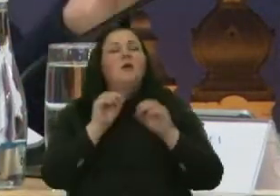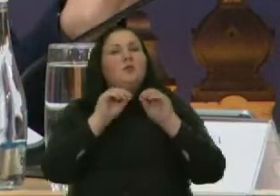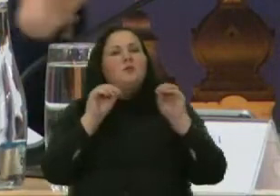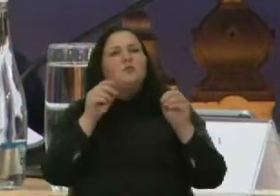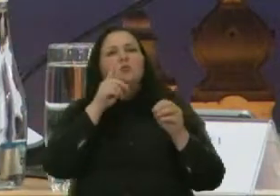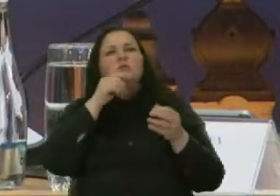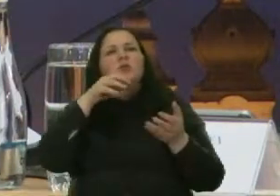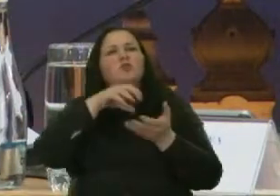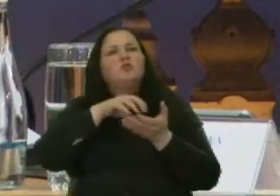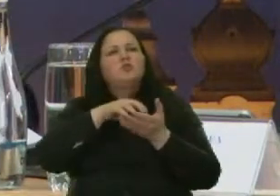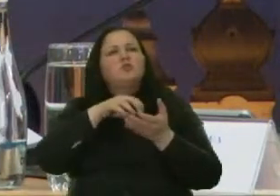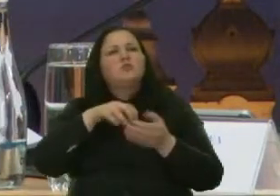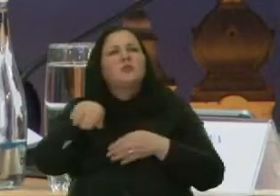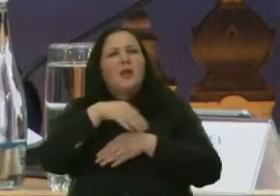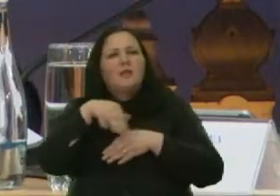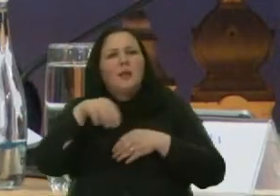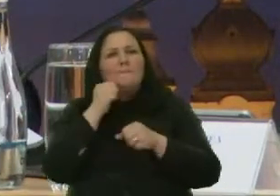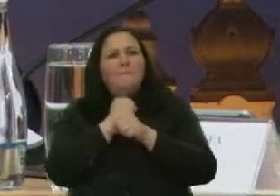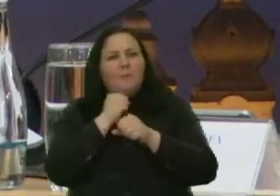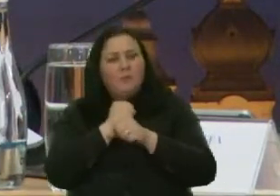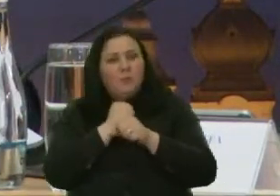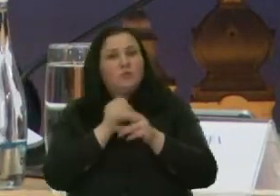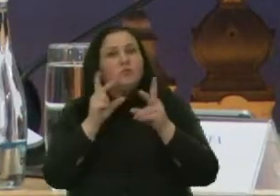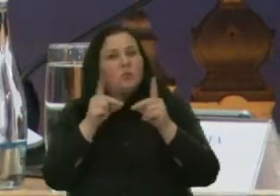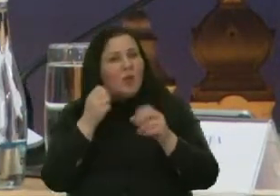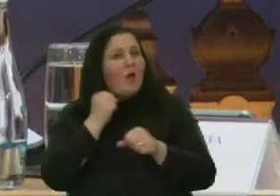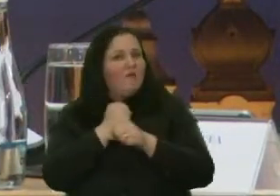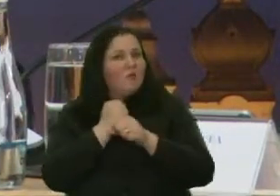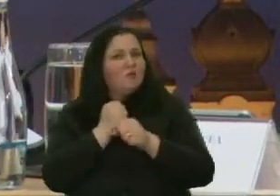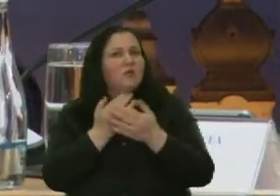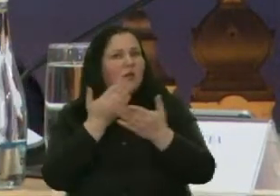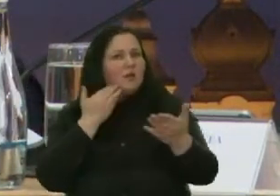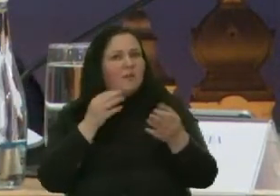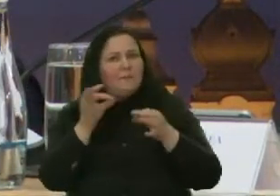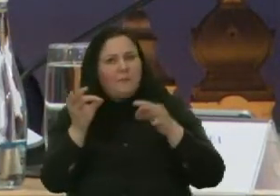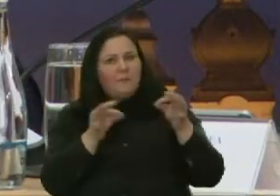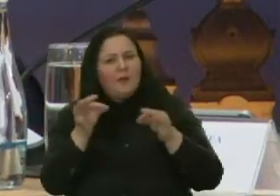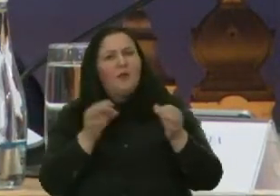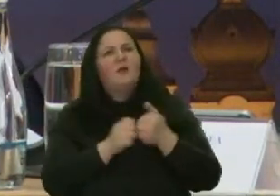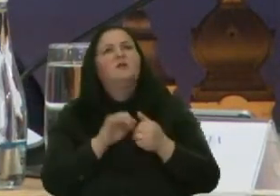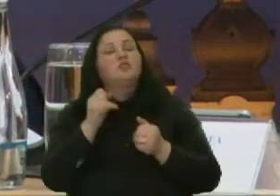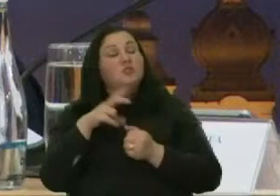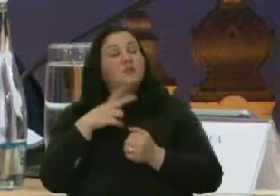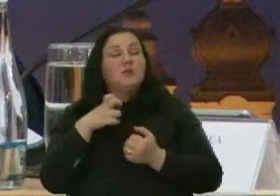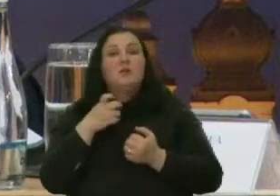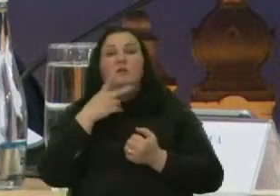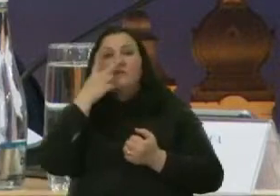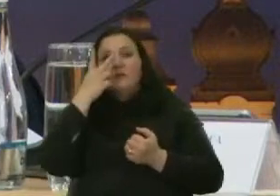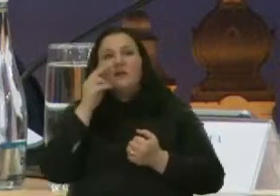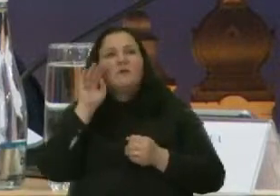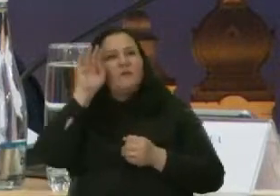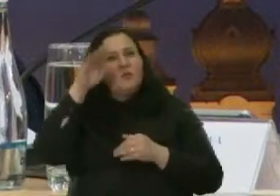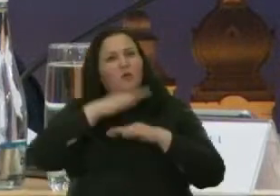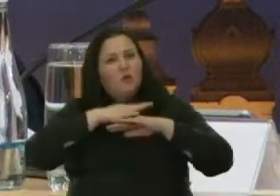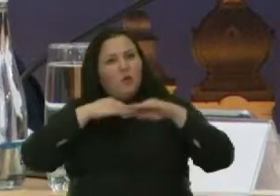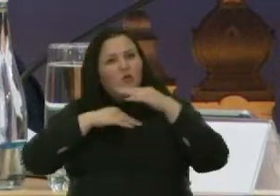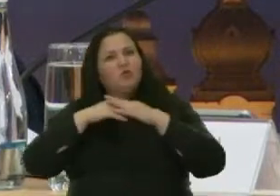Da exact Asta a făcut Și master planul despre care am vorbit și îl avem în vedere în